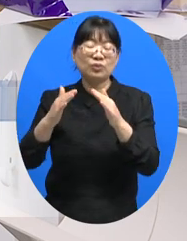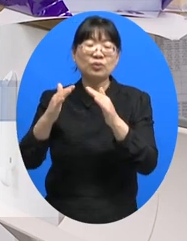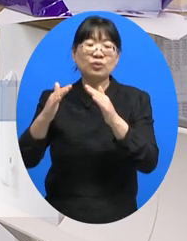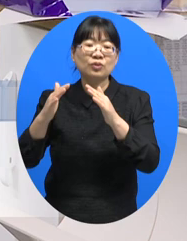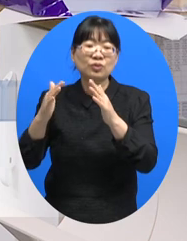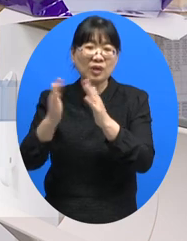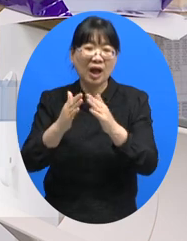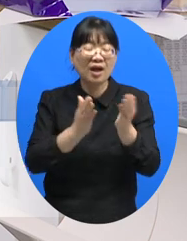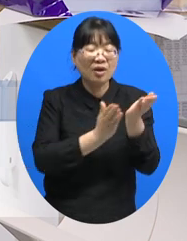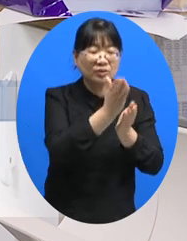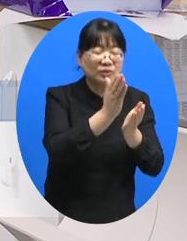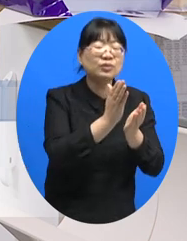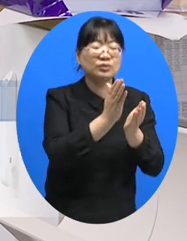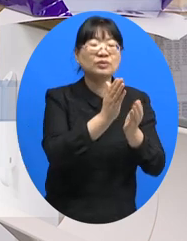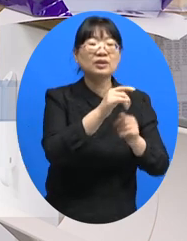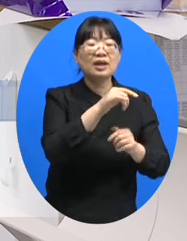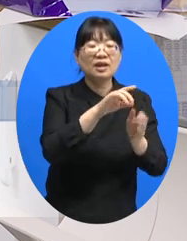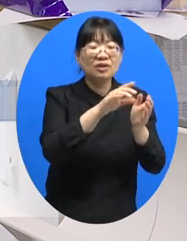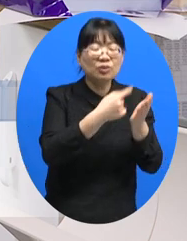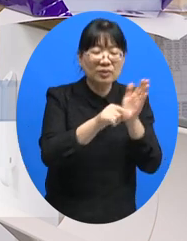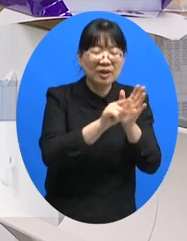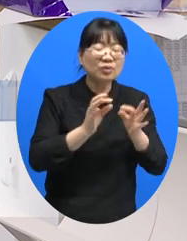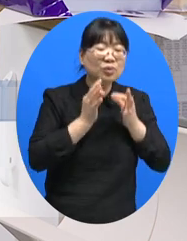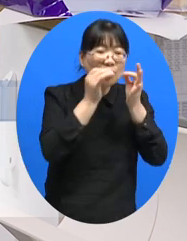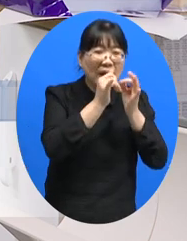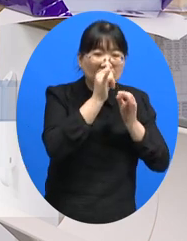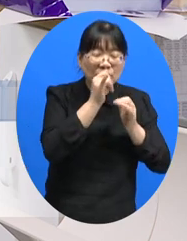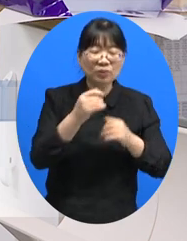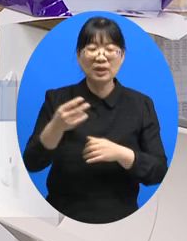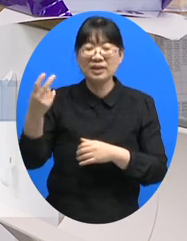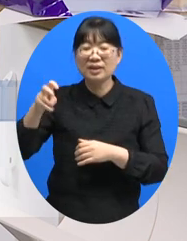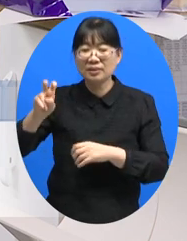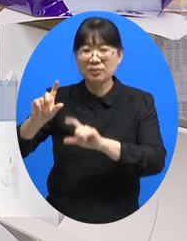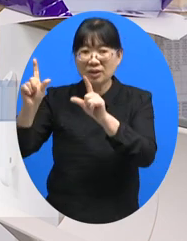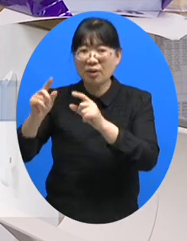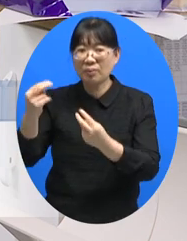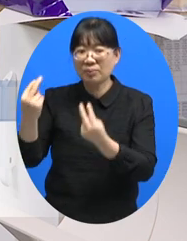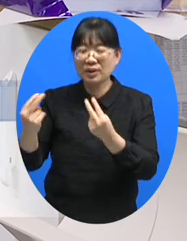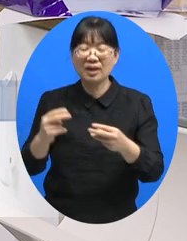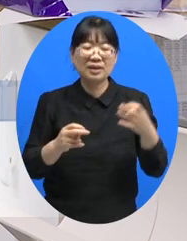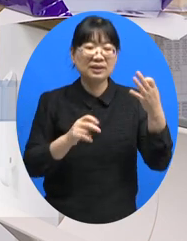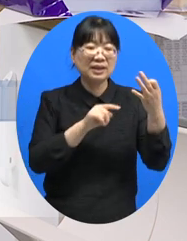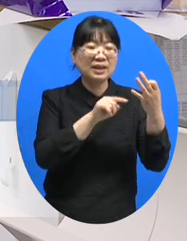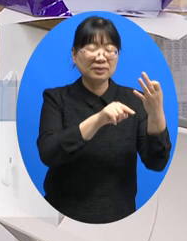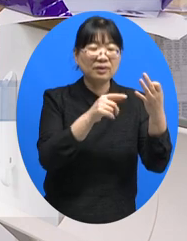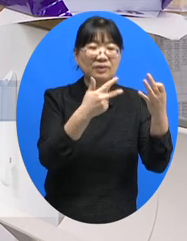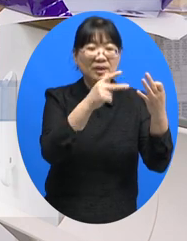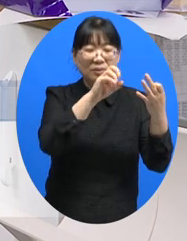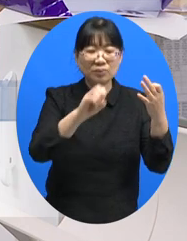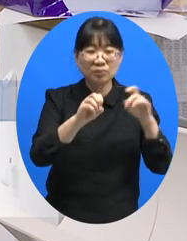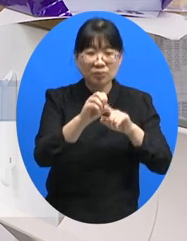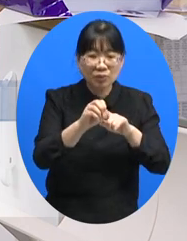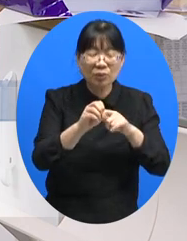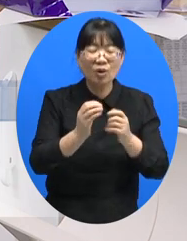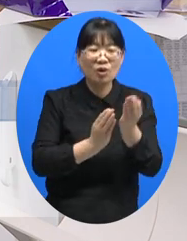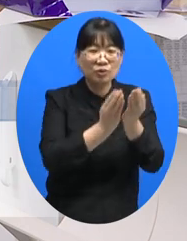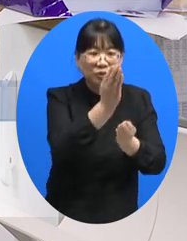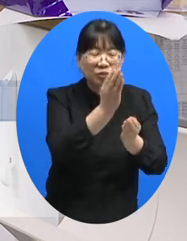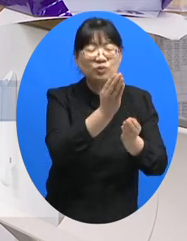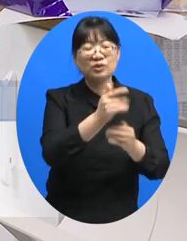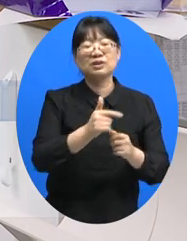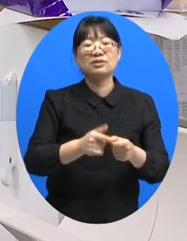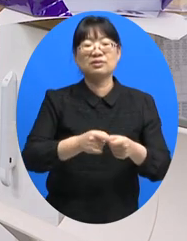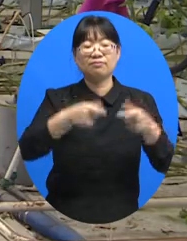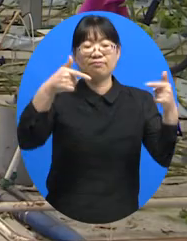않고 고군분투하여 오히려 2020년 대비 14.7% 수출이 증가하는 쾌거를 이룬